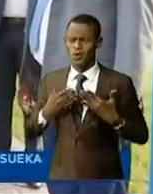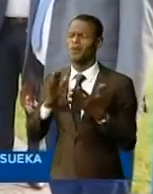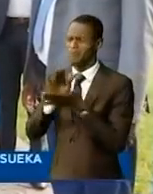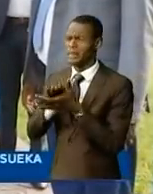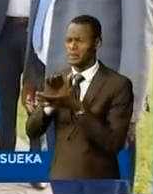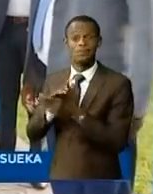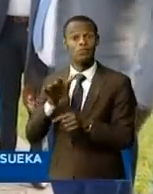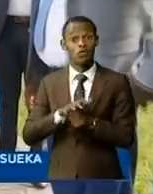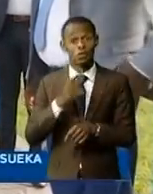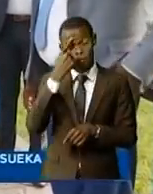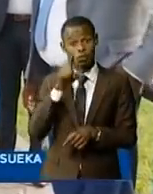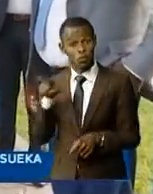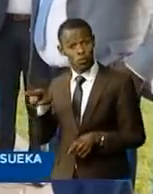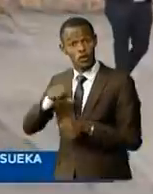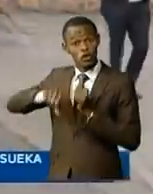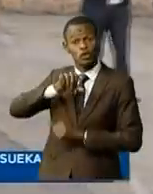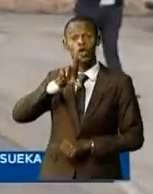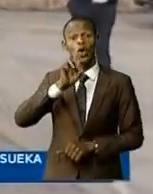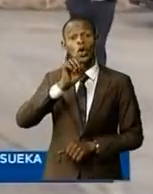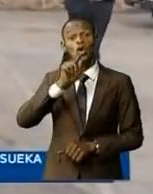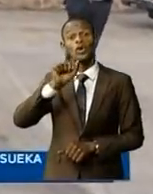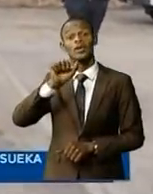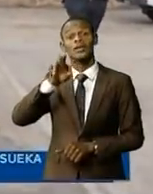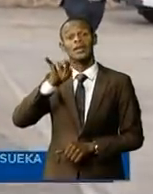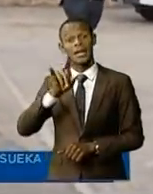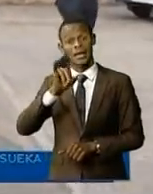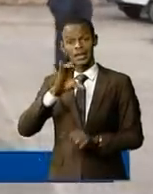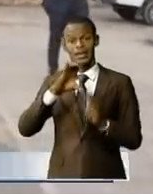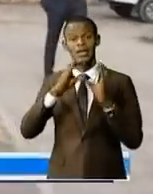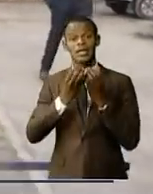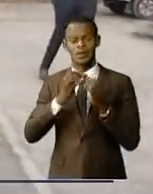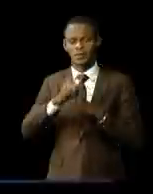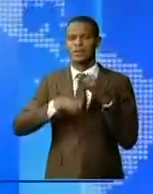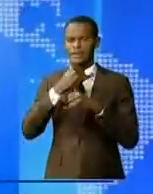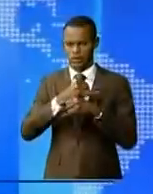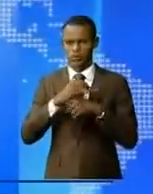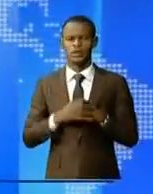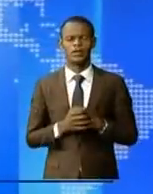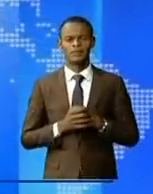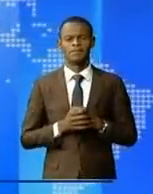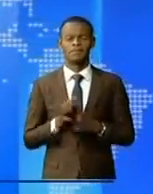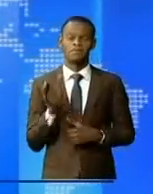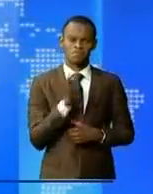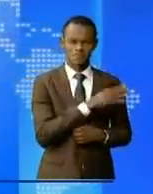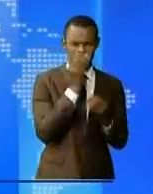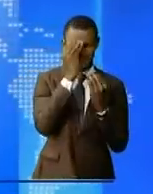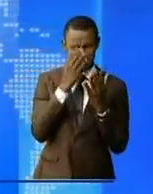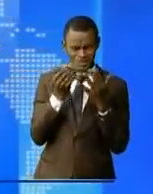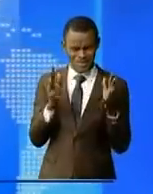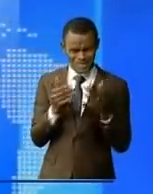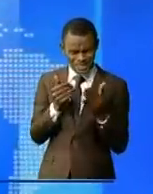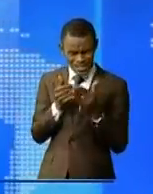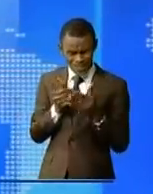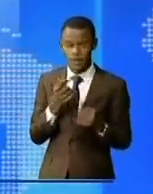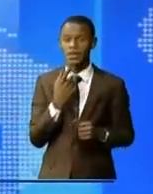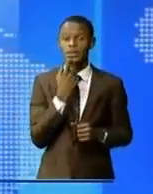gestes philanthropiques procèdent de la visée humaniste de Rotary Club International. Je vous le disais au sommaire, il